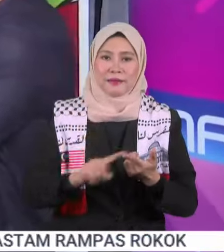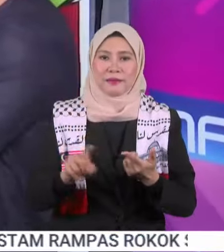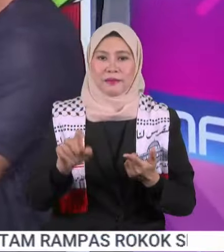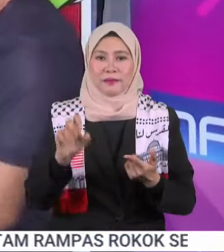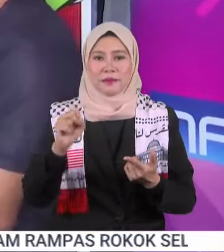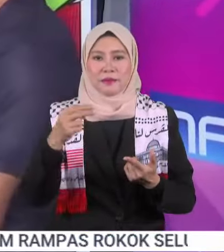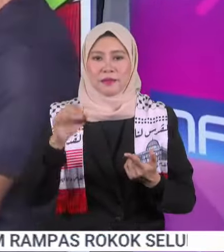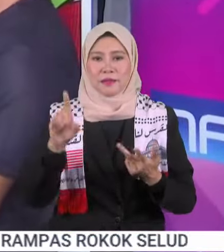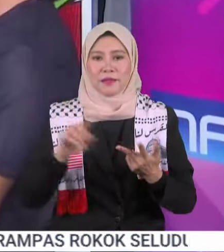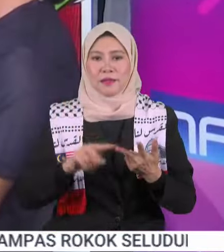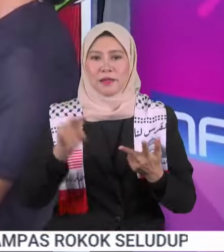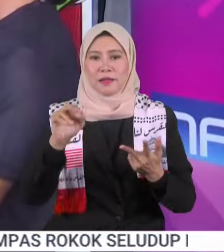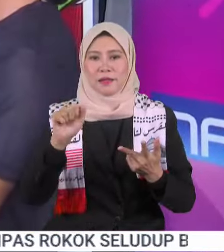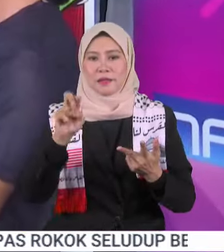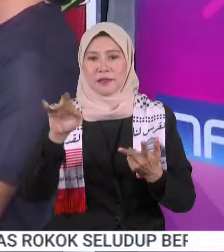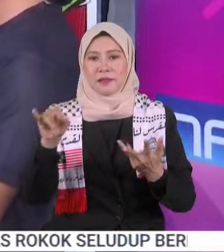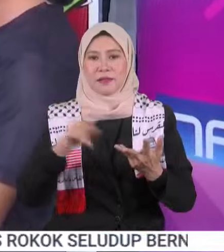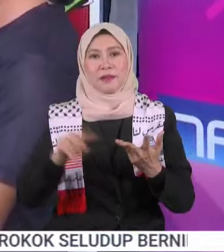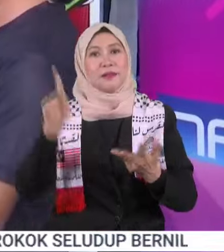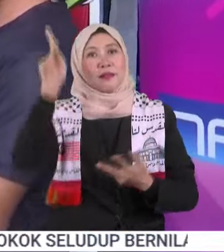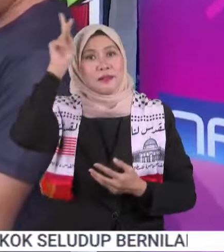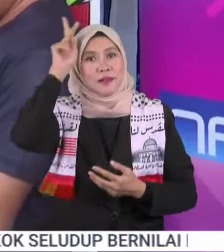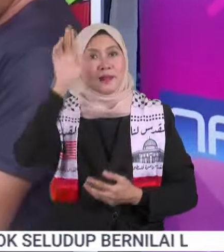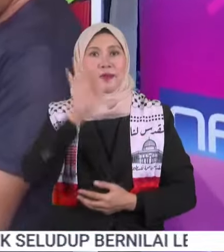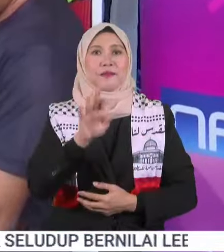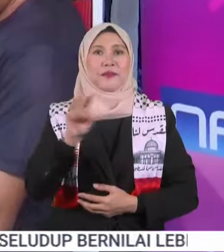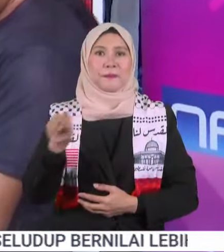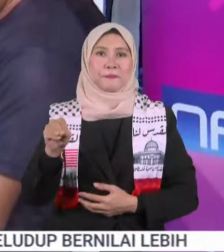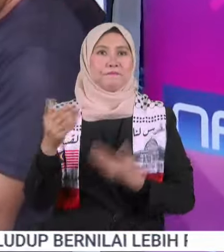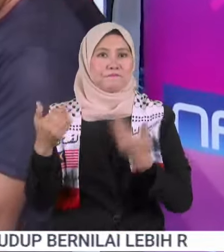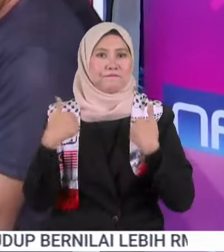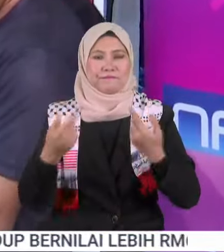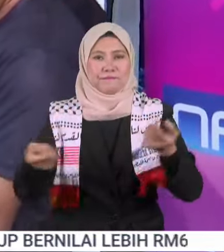Sonic, Nazri, Aizat serta penyampai Kelantan FM DJ Kids.